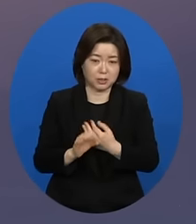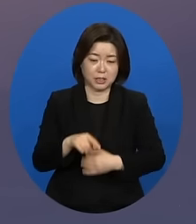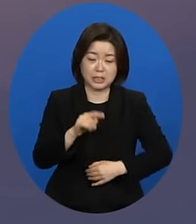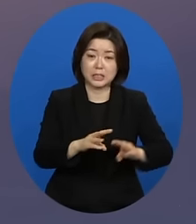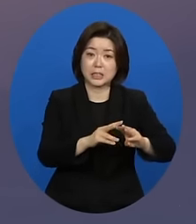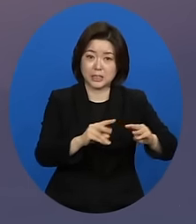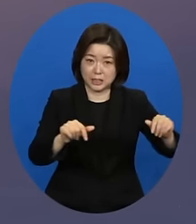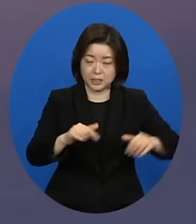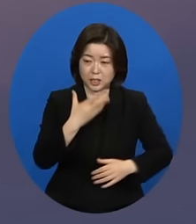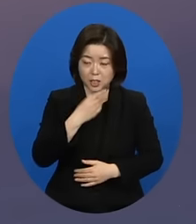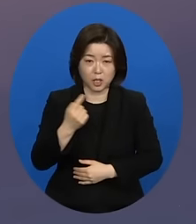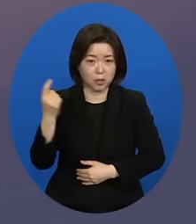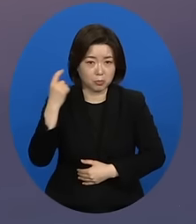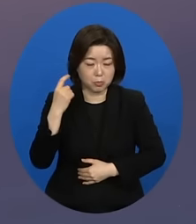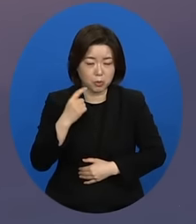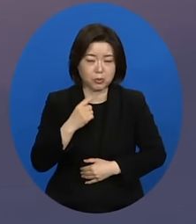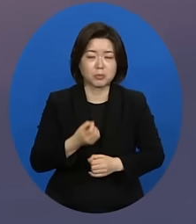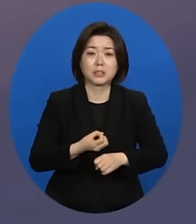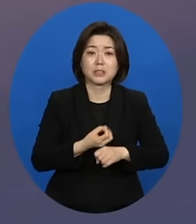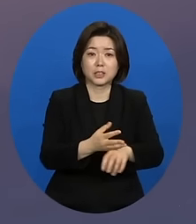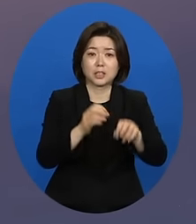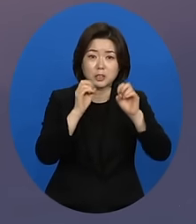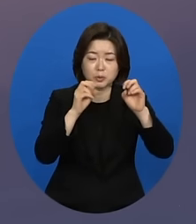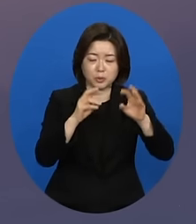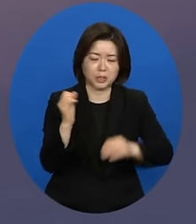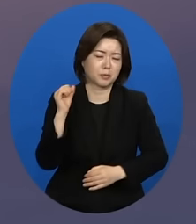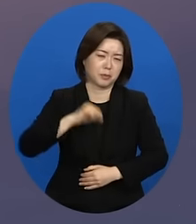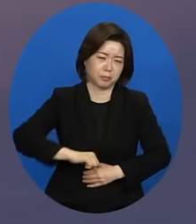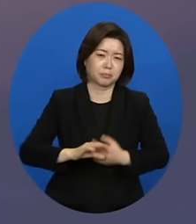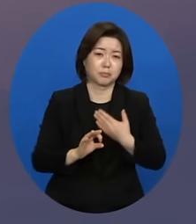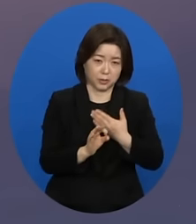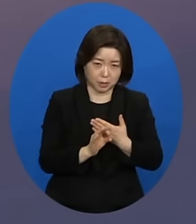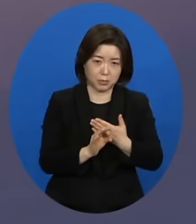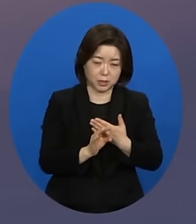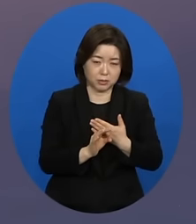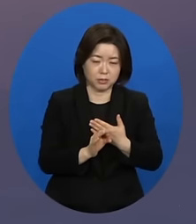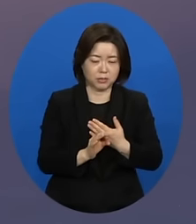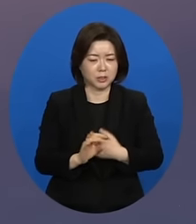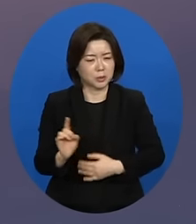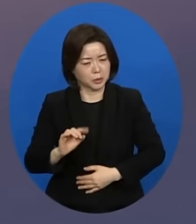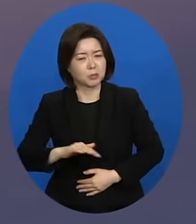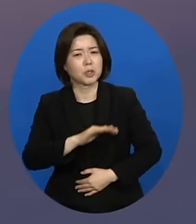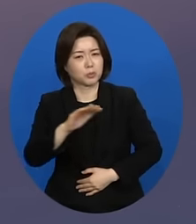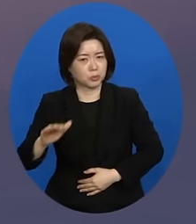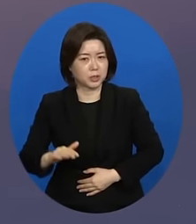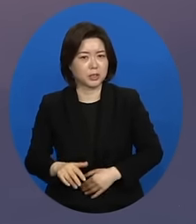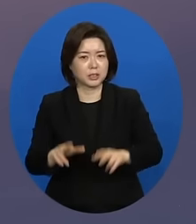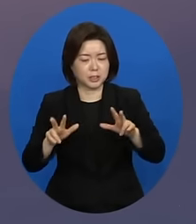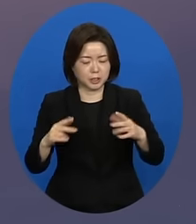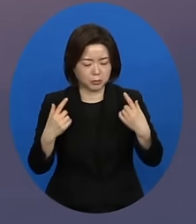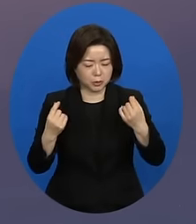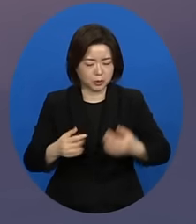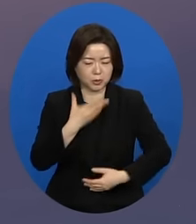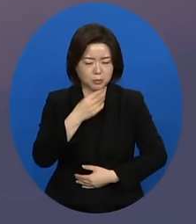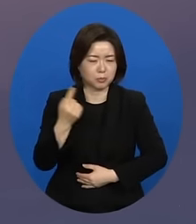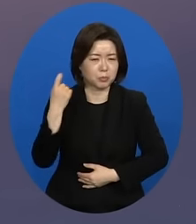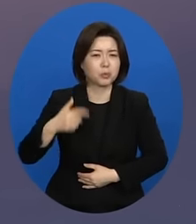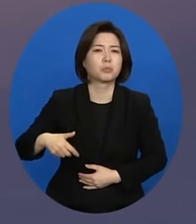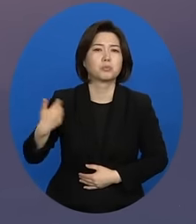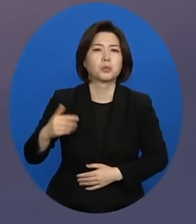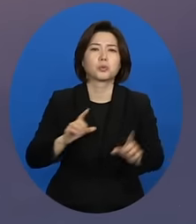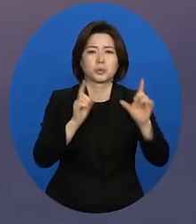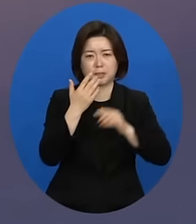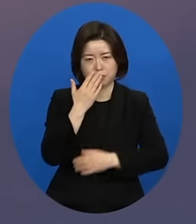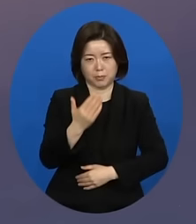땅에 복음을 전한 선교사님들이 불순종했더라면 어쩌면 우리는 아직도 복음을 모르고 살아갈 수